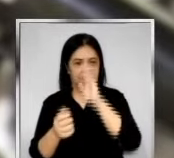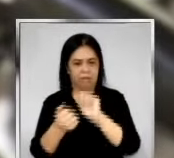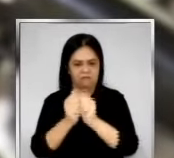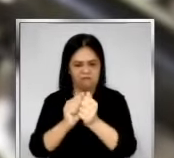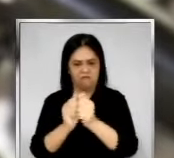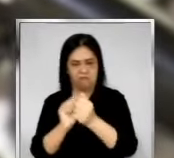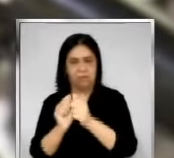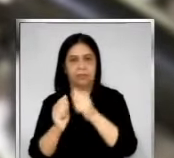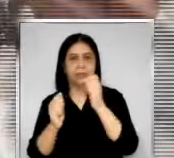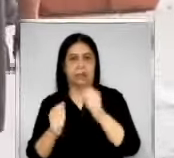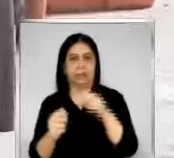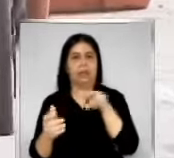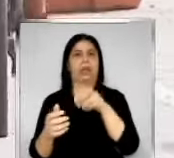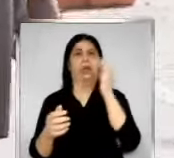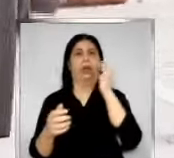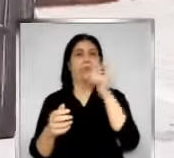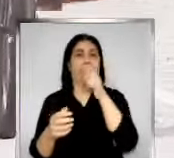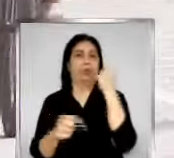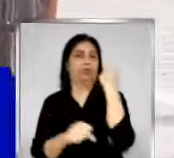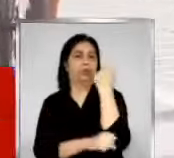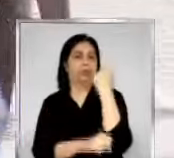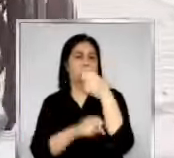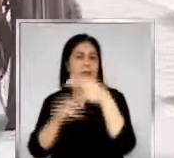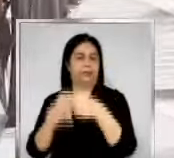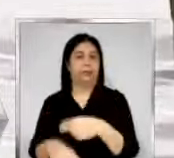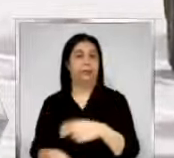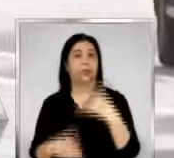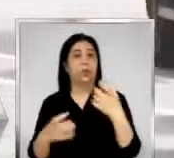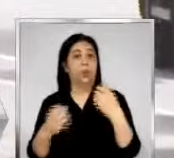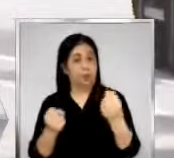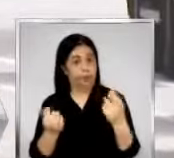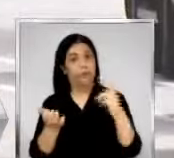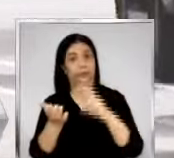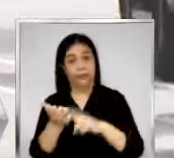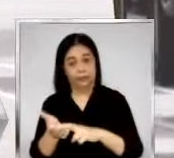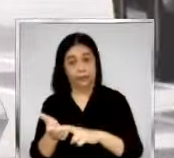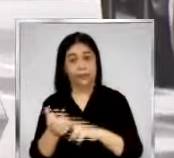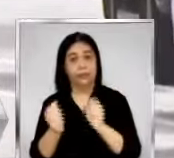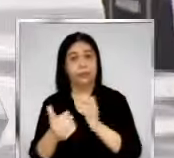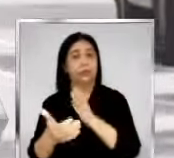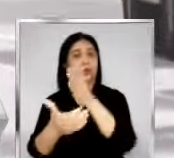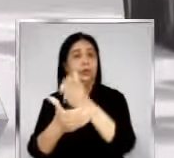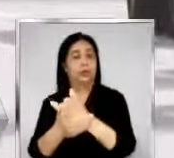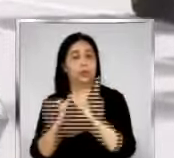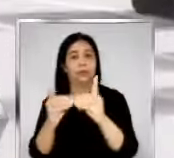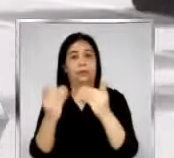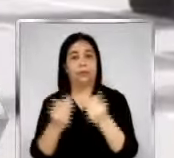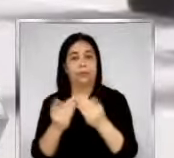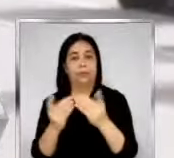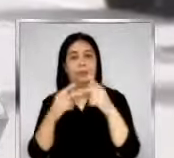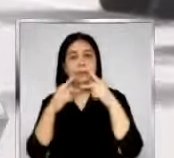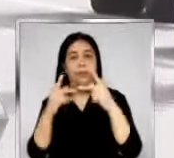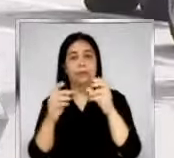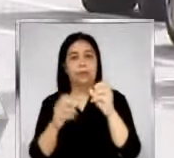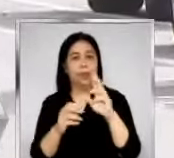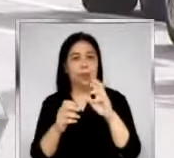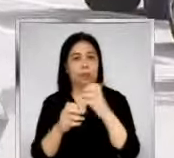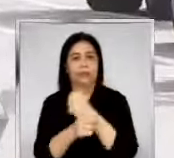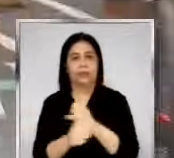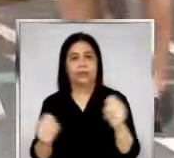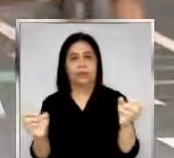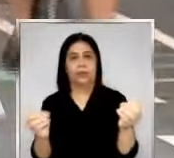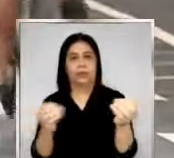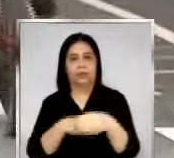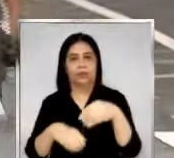ng mga nagnanakaw. Ang mga nais magparehistro, pupunta lang sa Department of Public Order and Safety Office sa Quezon City